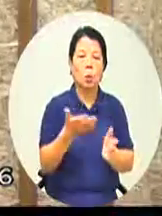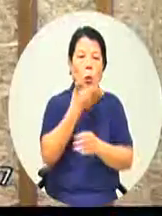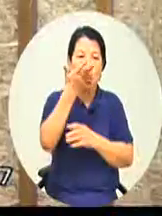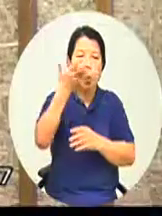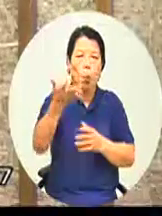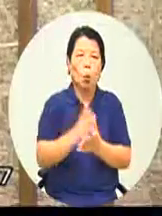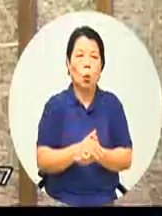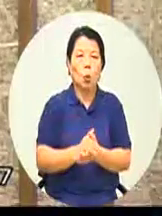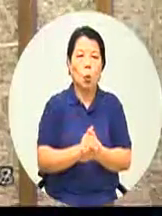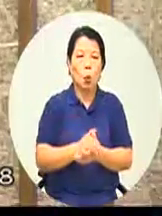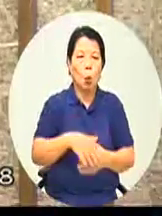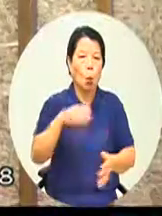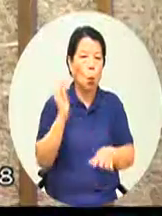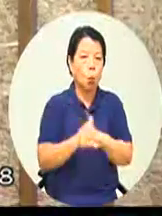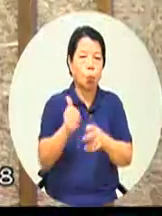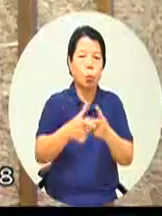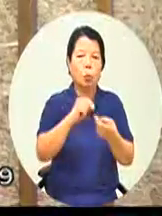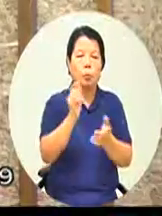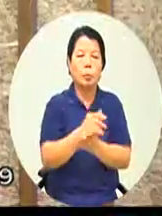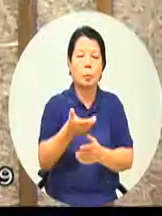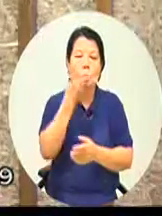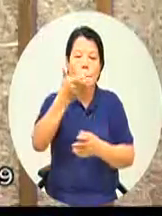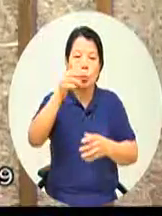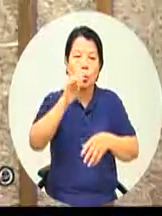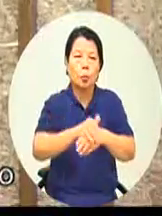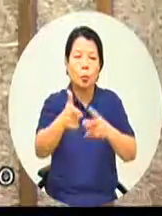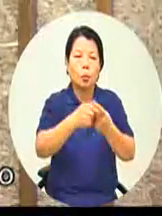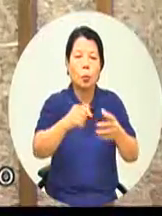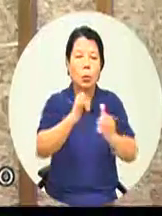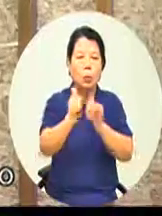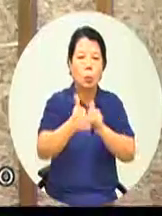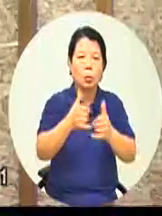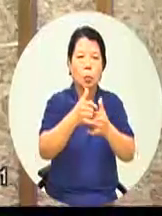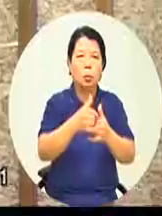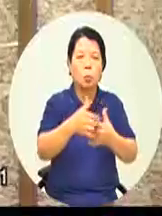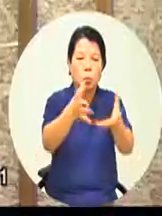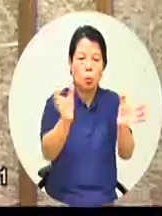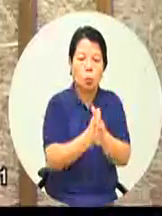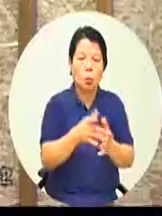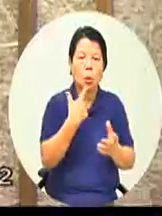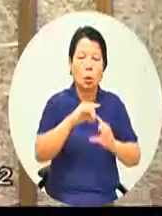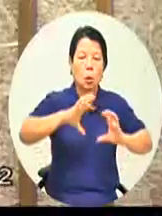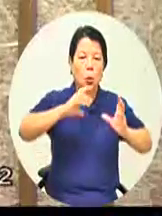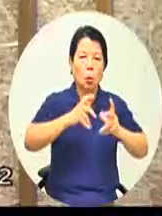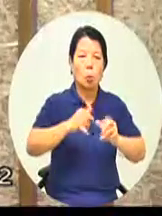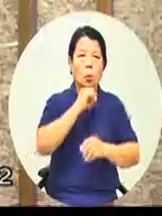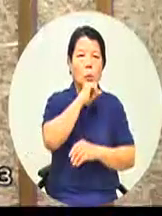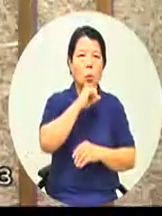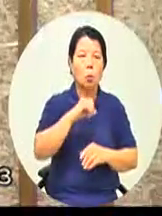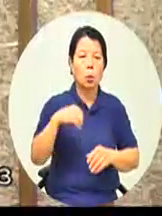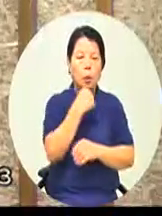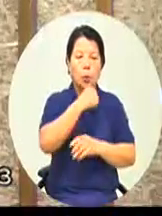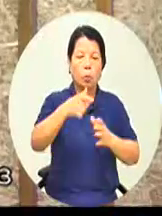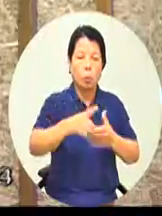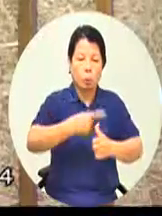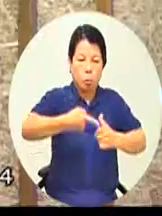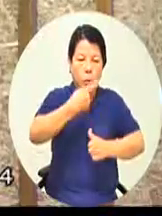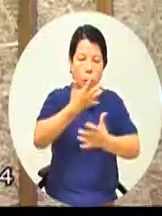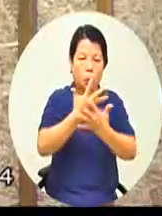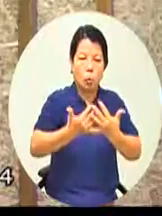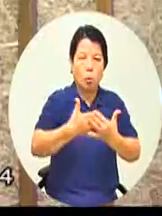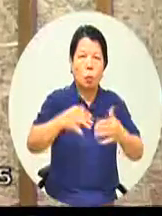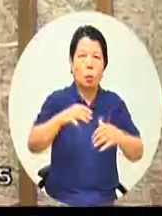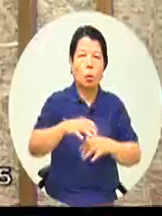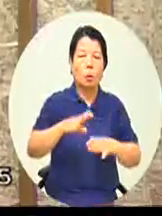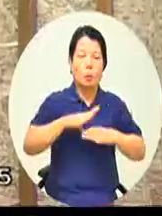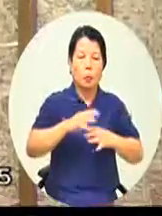者是社会名流等等人士惯用的一个社群传媒哈，我们是国内第一个开启这个官方正式认证的